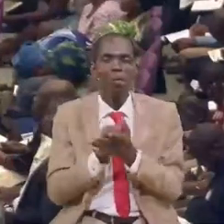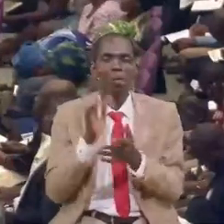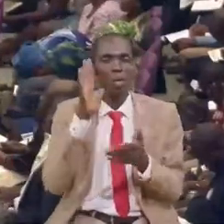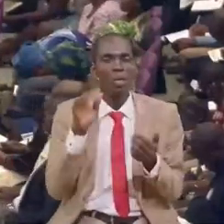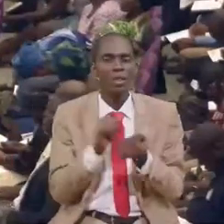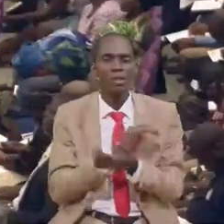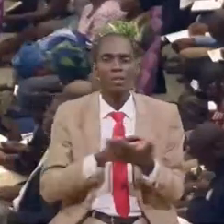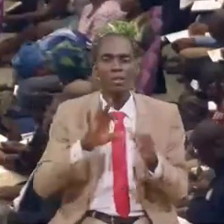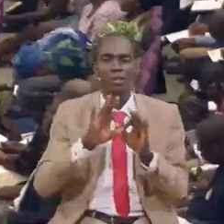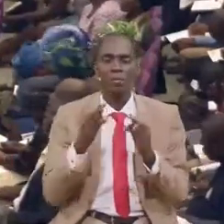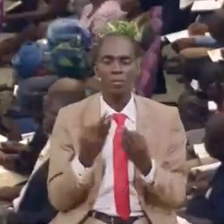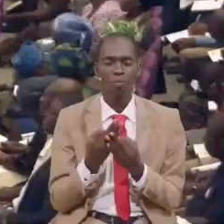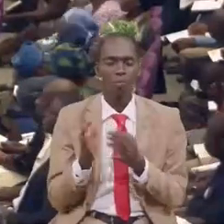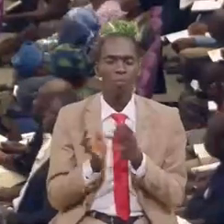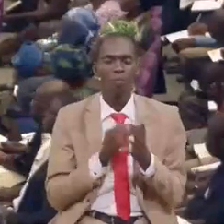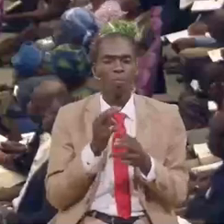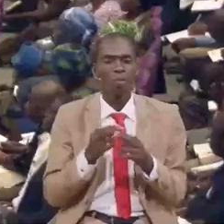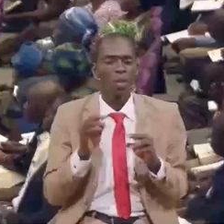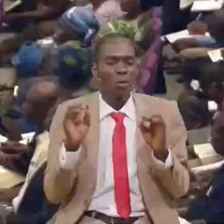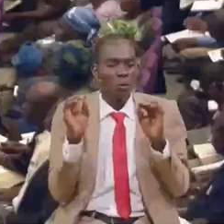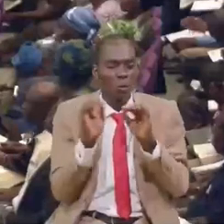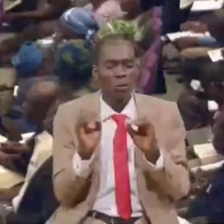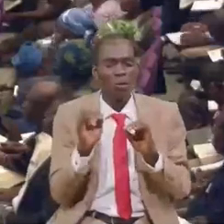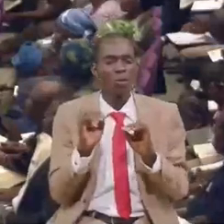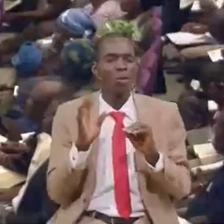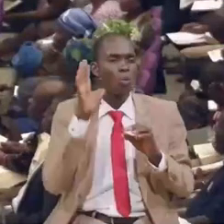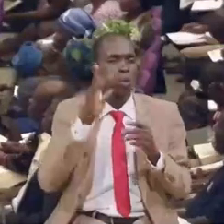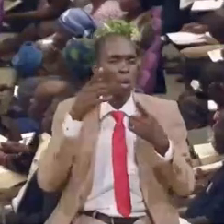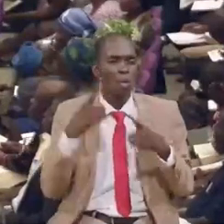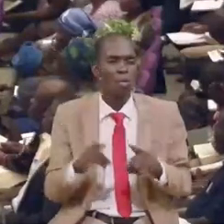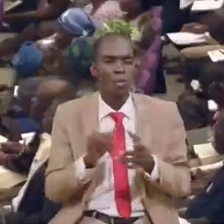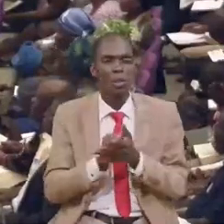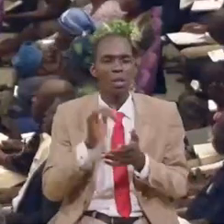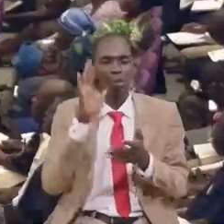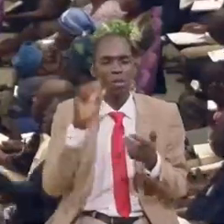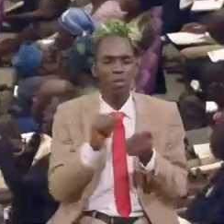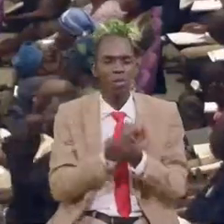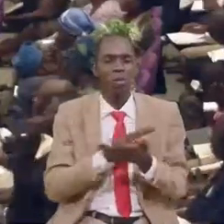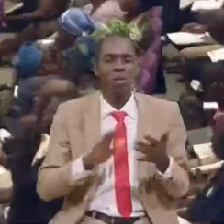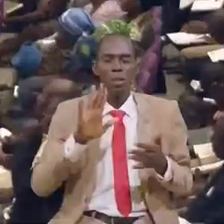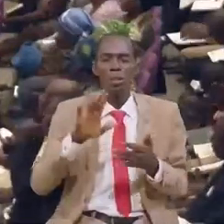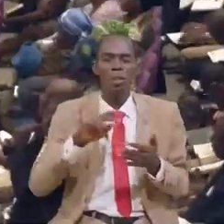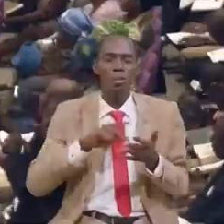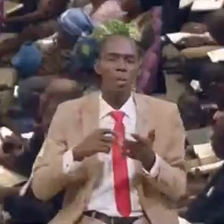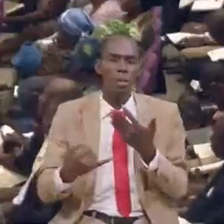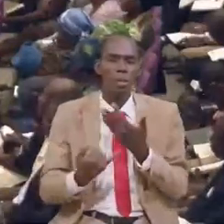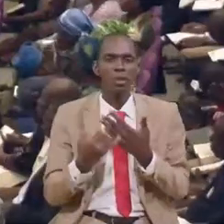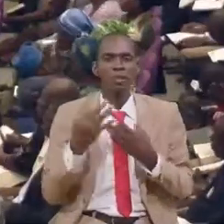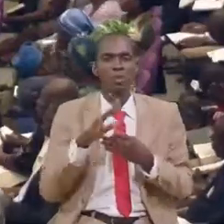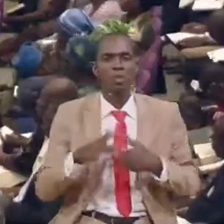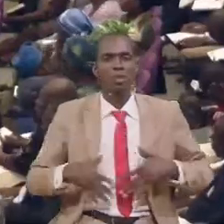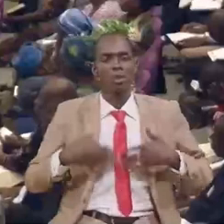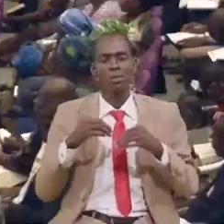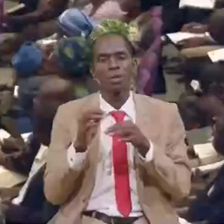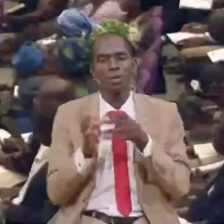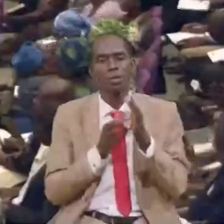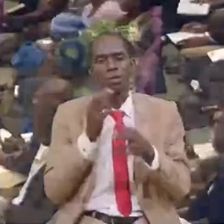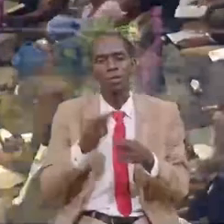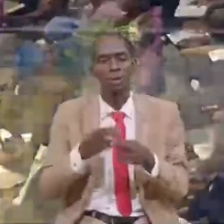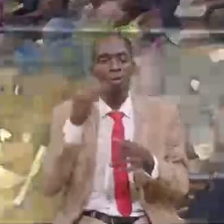votre famille. Rien n'arrivera qui détruise le projet de votre vie au nom de Jésus-Christ. Au